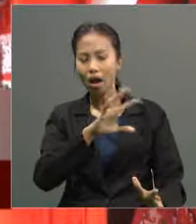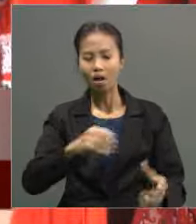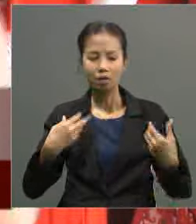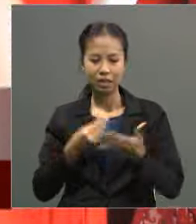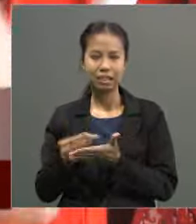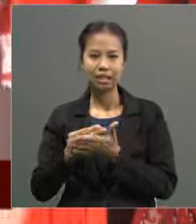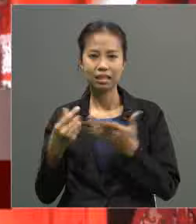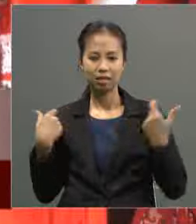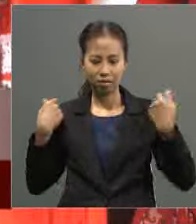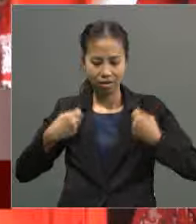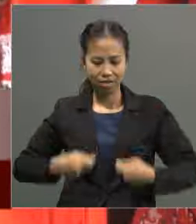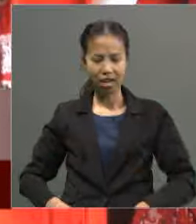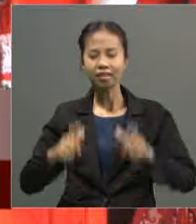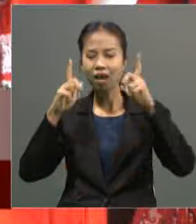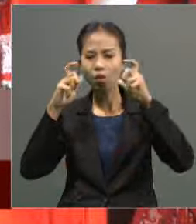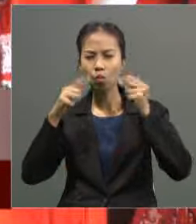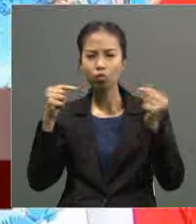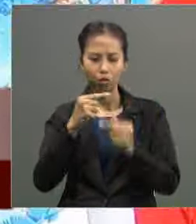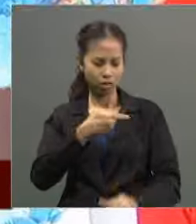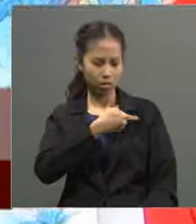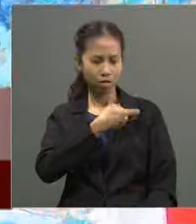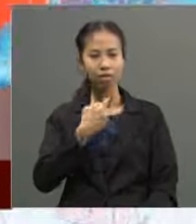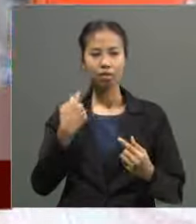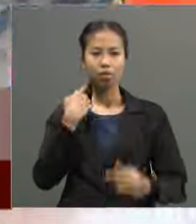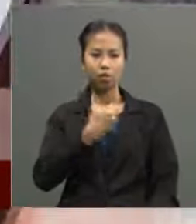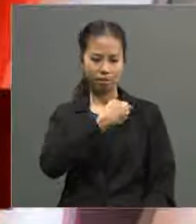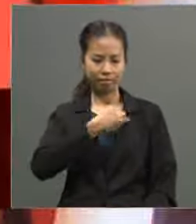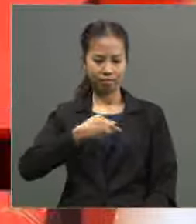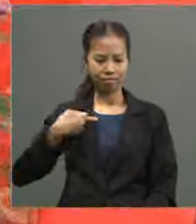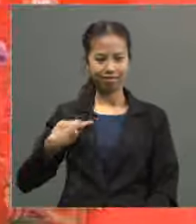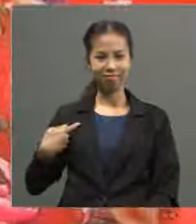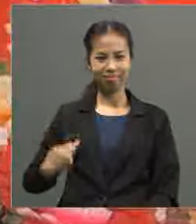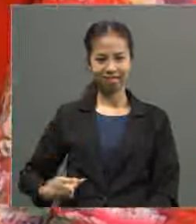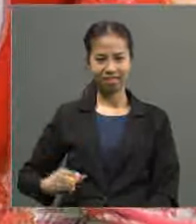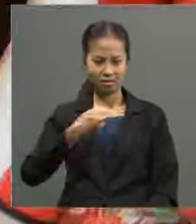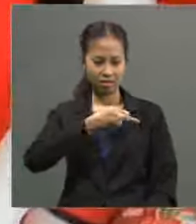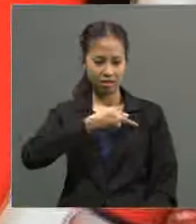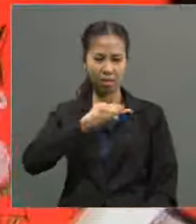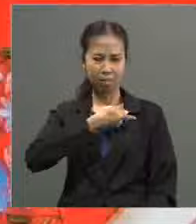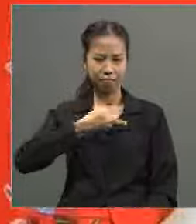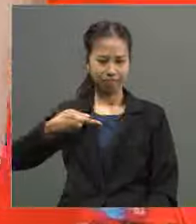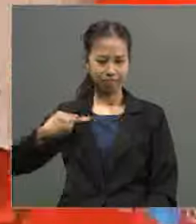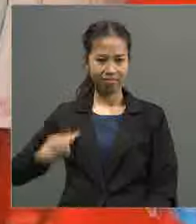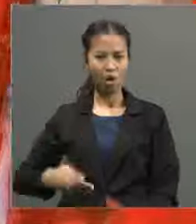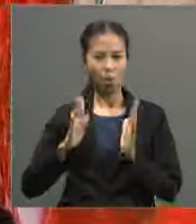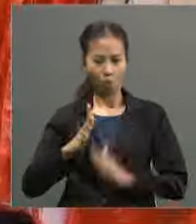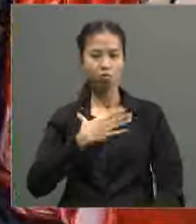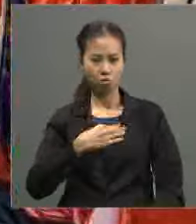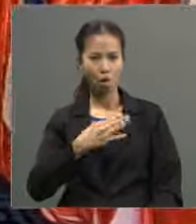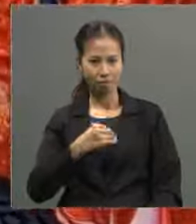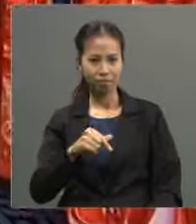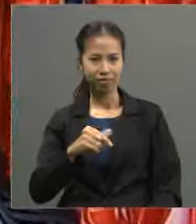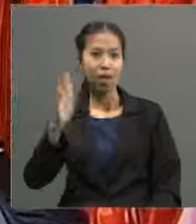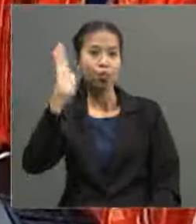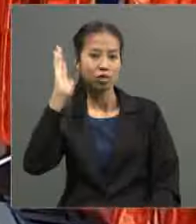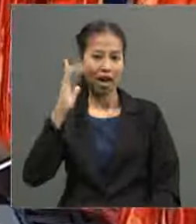ถ่ายรูปก็จะเป็นกีเ้าเลยกีเ้าแบบจีนชุดยาวชุดสั้นอ่าที่ว่าคนจะนิยมถ้าผู้ชายก็จะเป็น